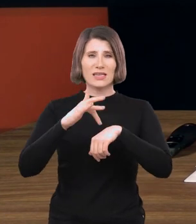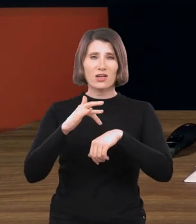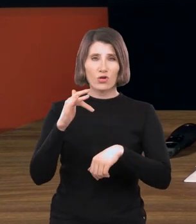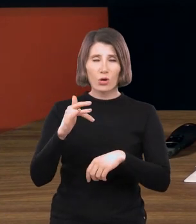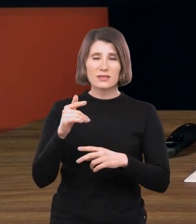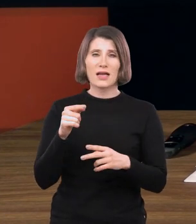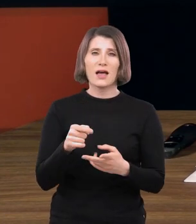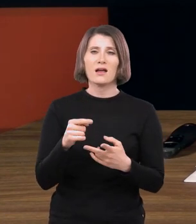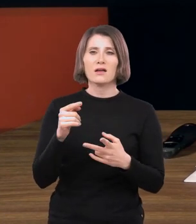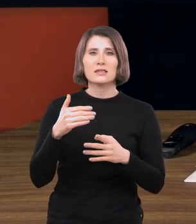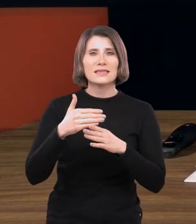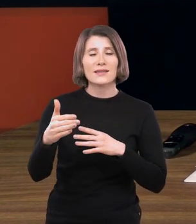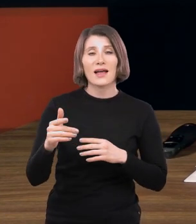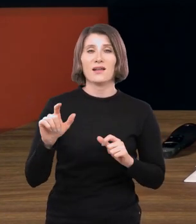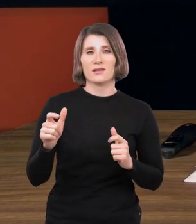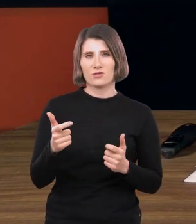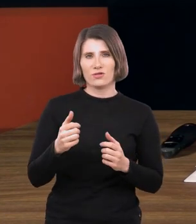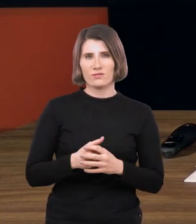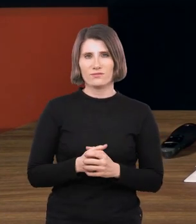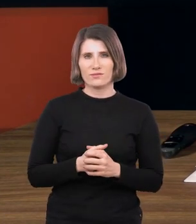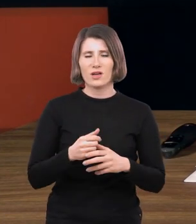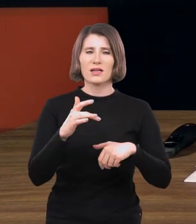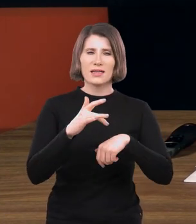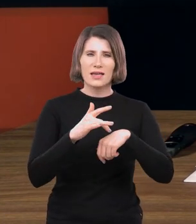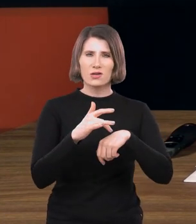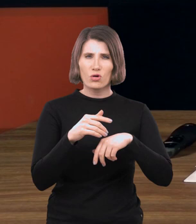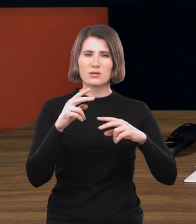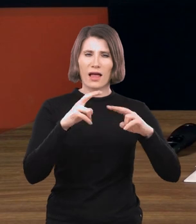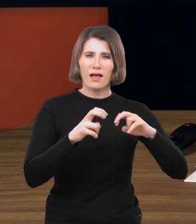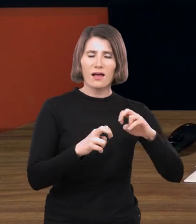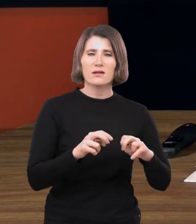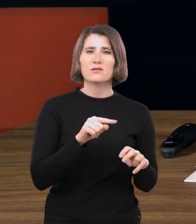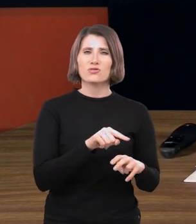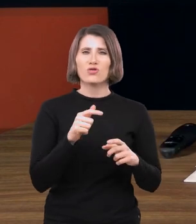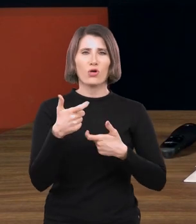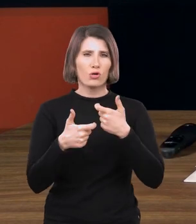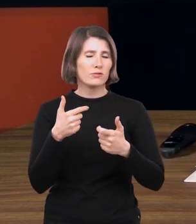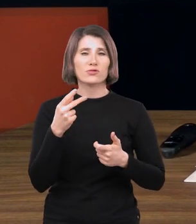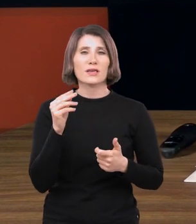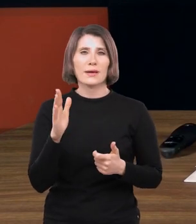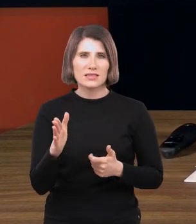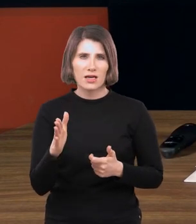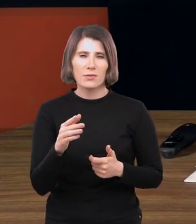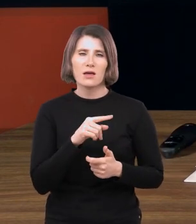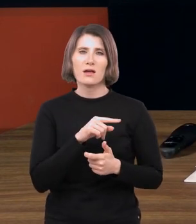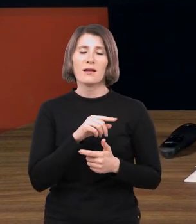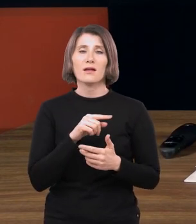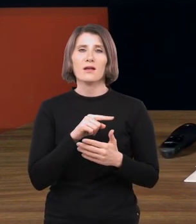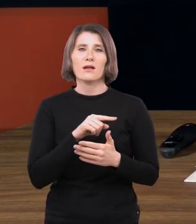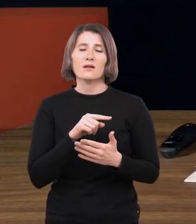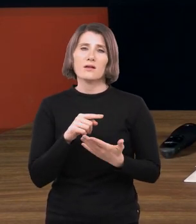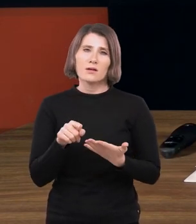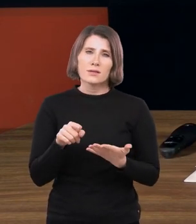tutaj zagłębiać się w diagnozę, bo nie to jest tematem naszych dzisiejszych rozważań i mówić o